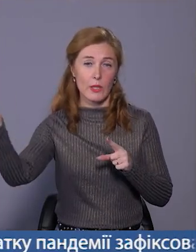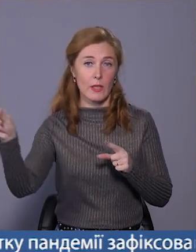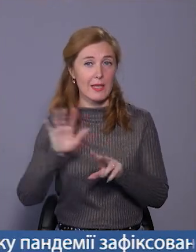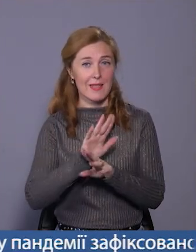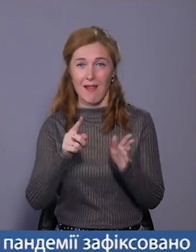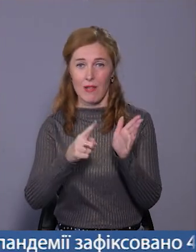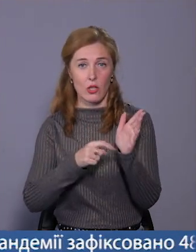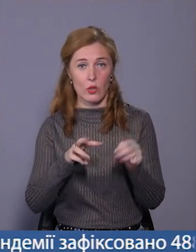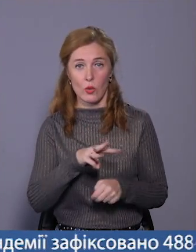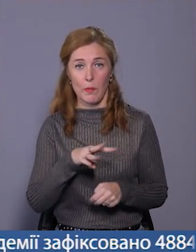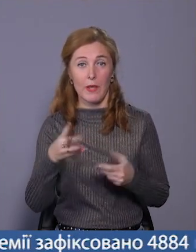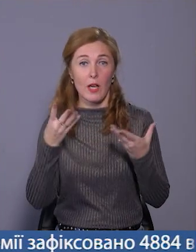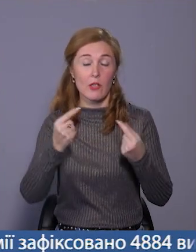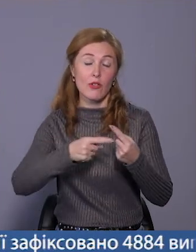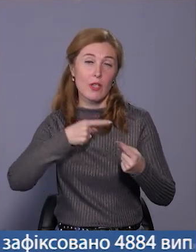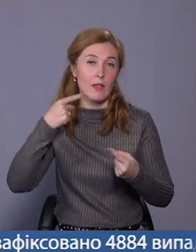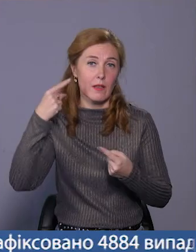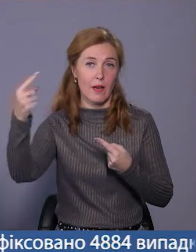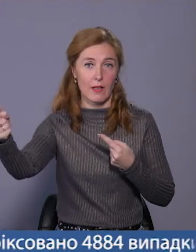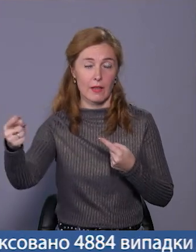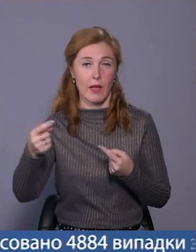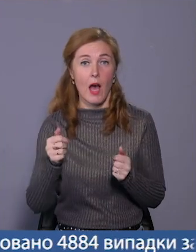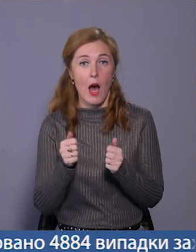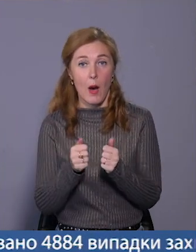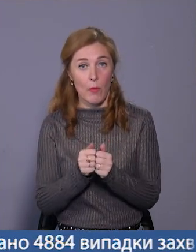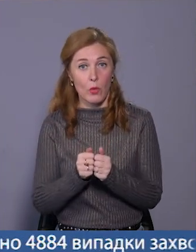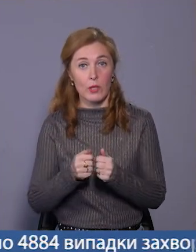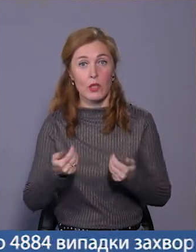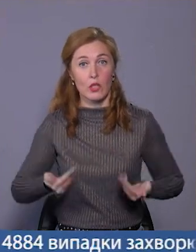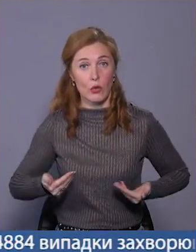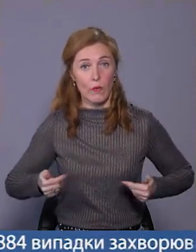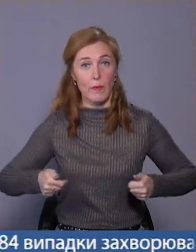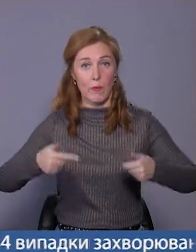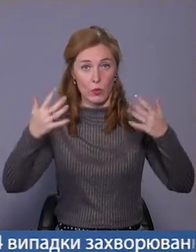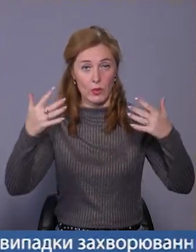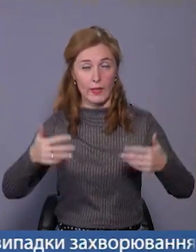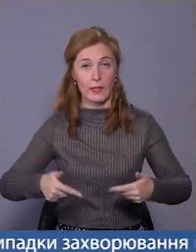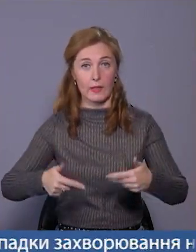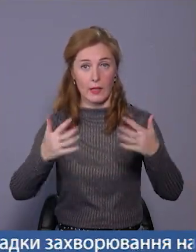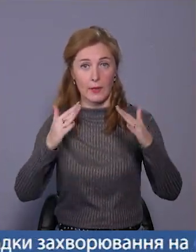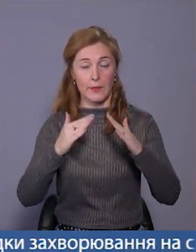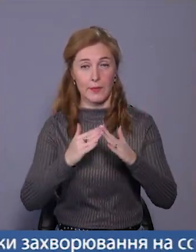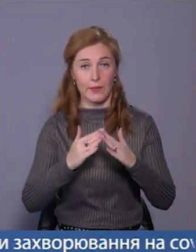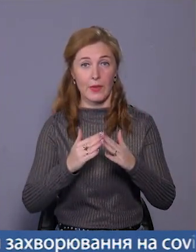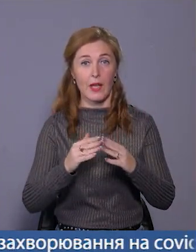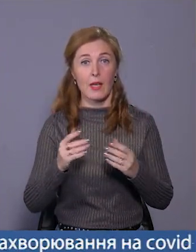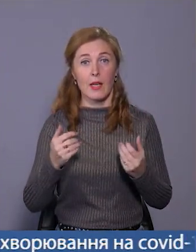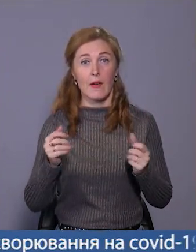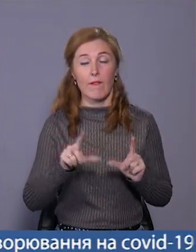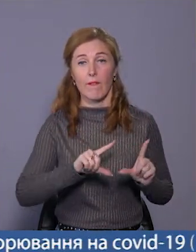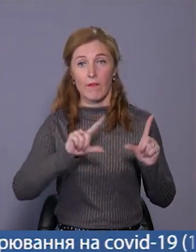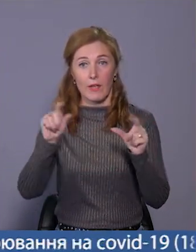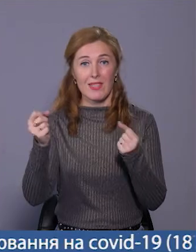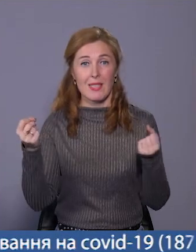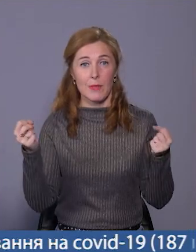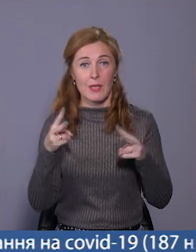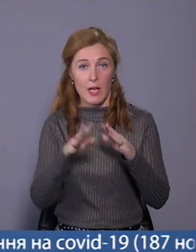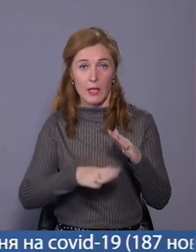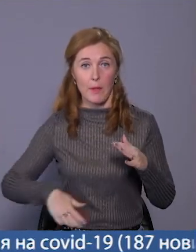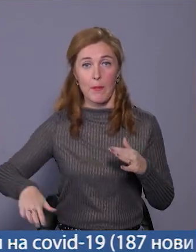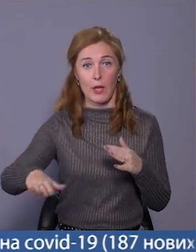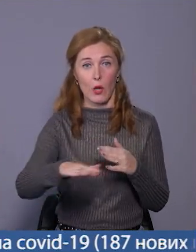значно далі, каже Олександр Савицький, а поряд – житлові будинки. Боєприпаси надзвичайники вивезли на спеціальний полігон, що біля